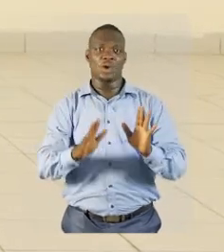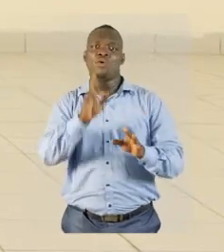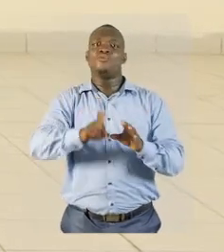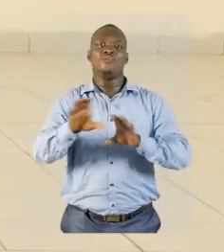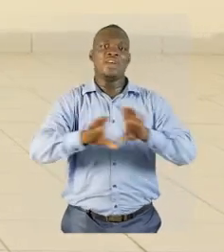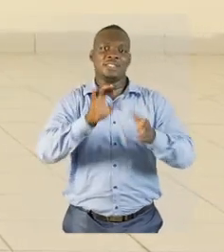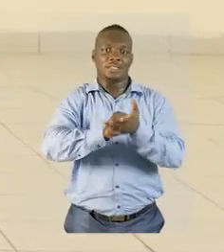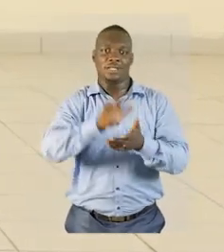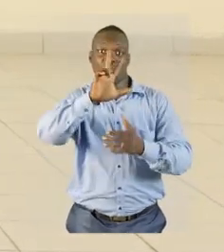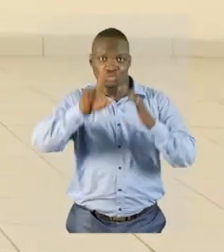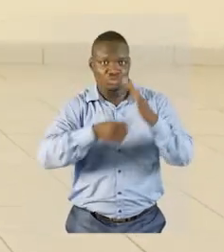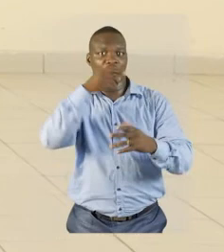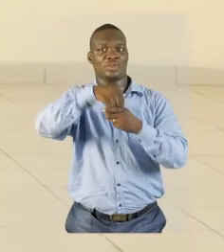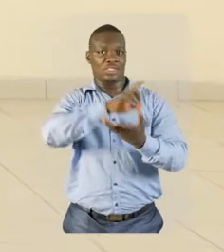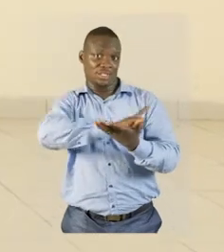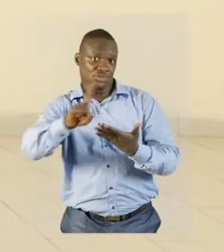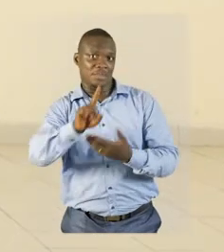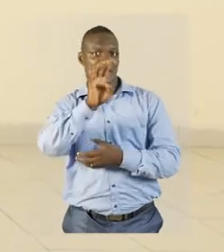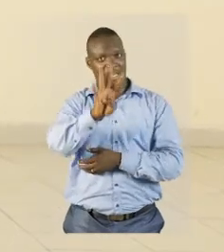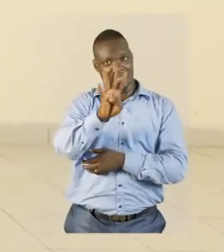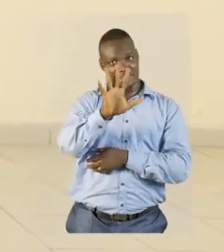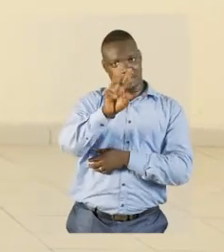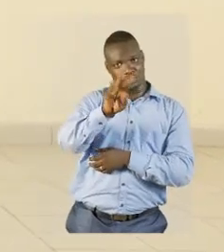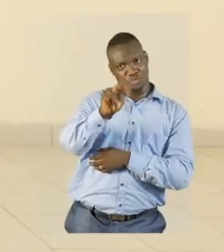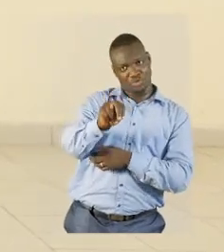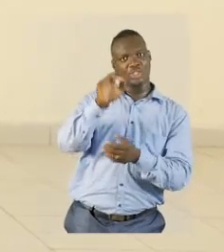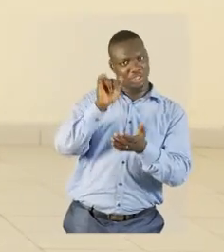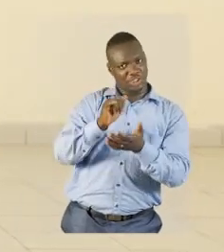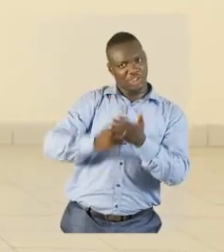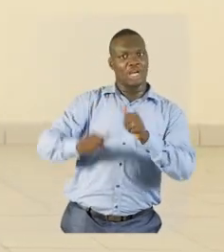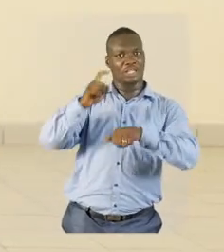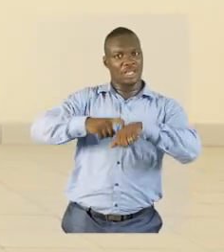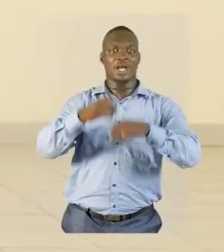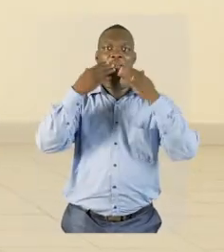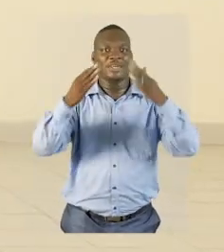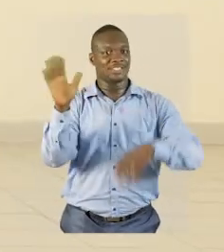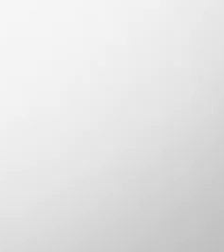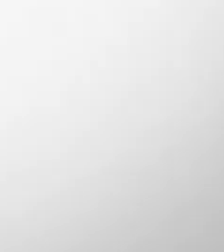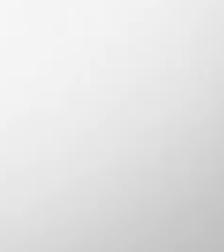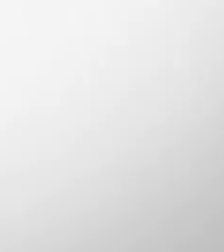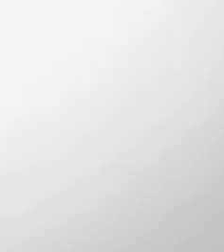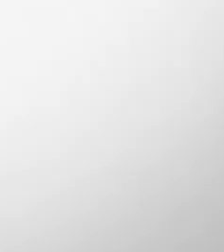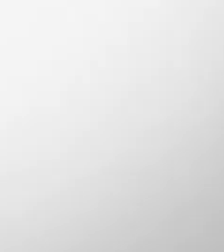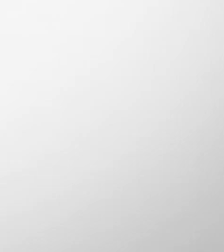semaine, 45 minutes par séance. C'est bon? Merci. et à bientôt.